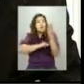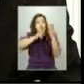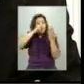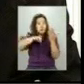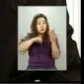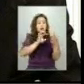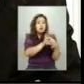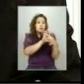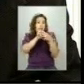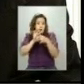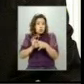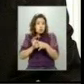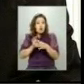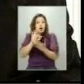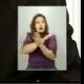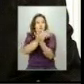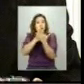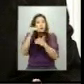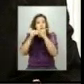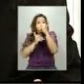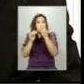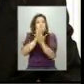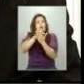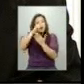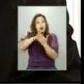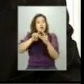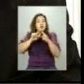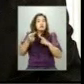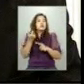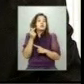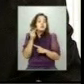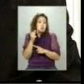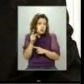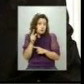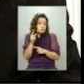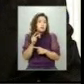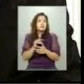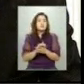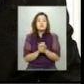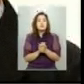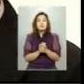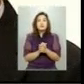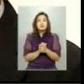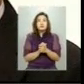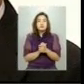และสังคมแห่งชาติฉบับที่11เพื่อเป็นกรอบในการแก้ปัญหาประเทศในระยะยาวค่ะ